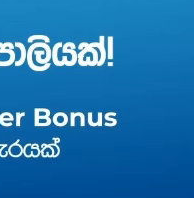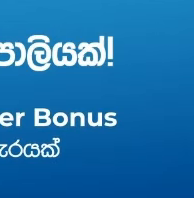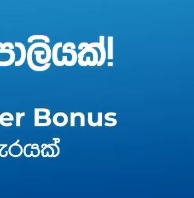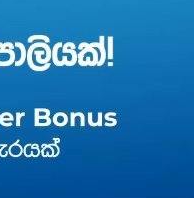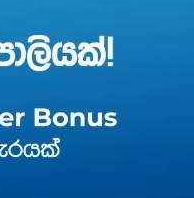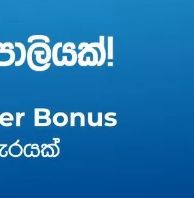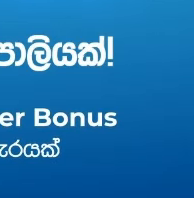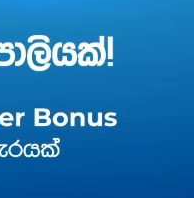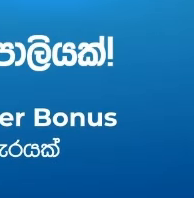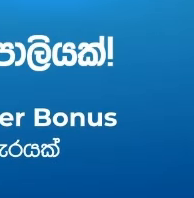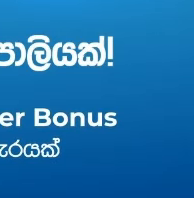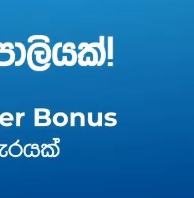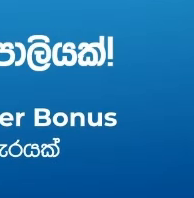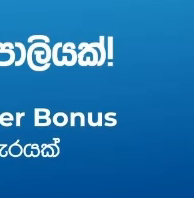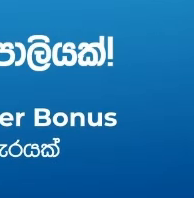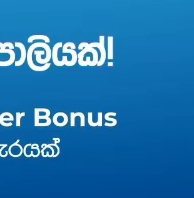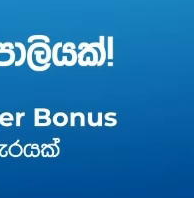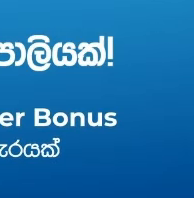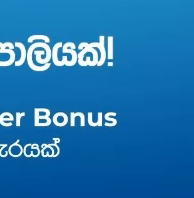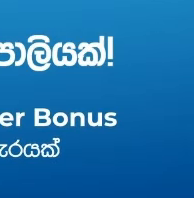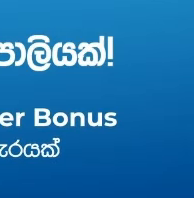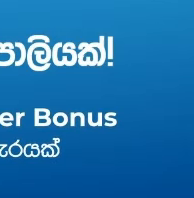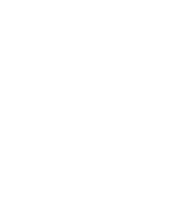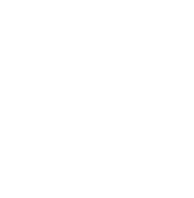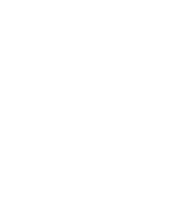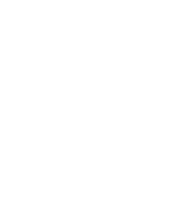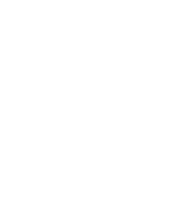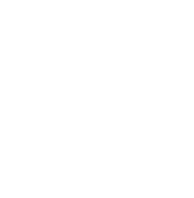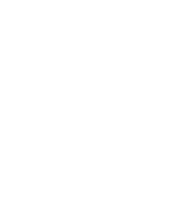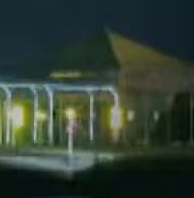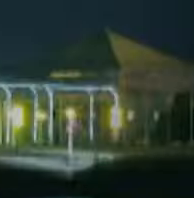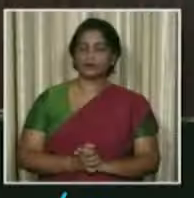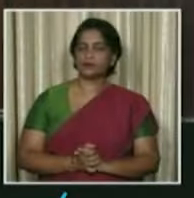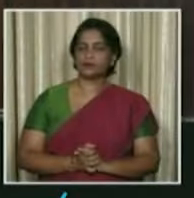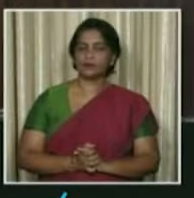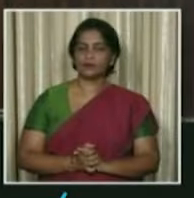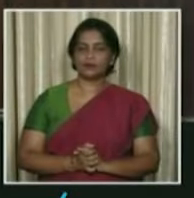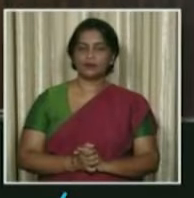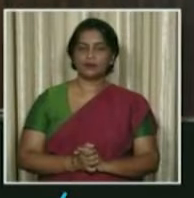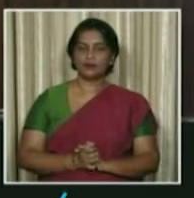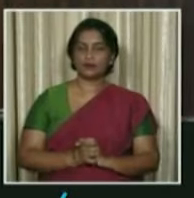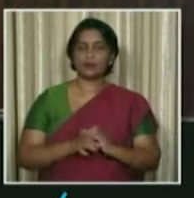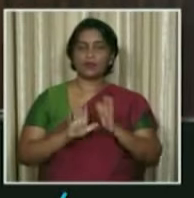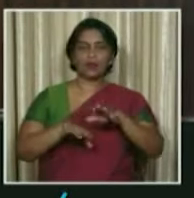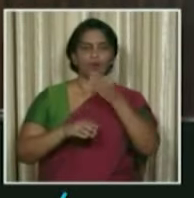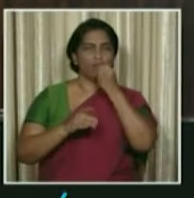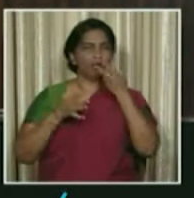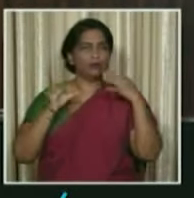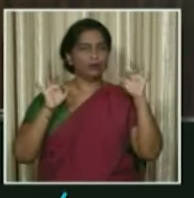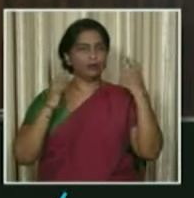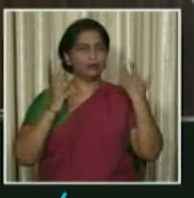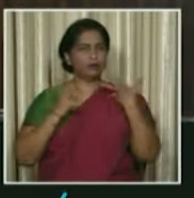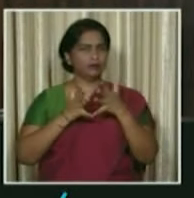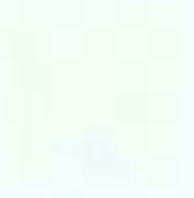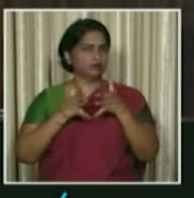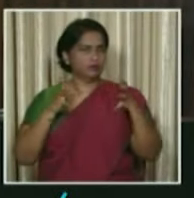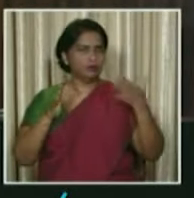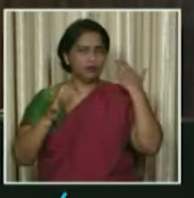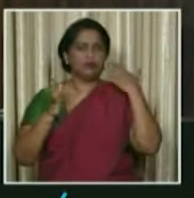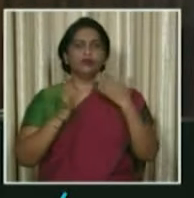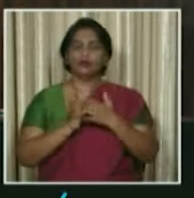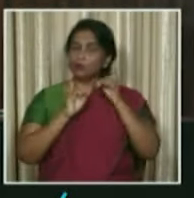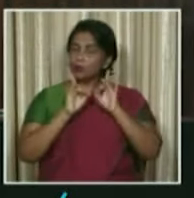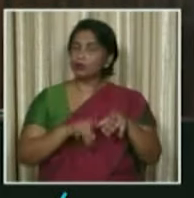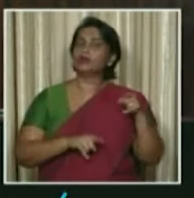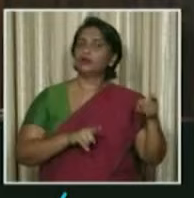කමර්ෂල් බැංකුවේ පවර් බෝනස් එකේ මනි සේවිංස් කරන්න. ළමා මන්ද පෝෂණ තත්ත්වයේ වැඩිවීම පවතින්නේද යන සොයා බැලීමටත් එසේ නම්